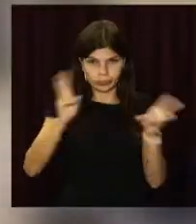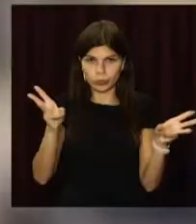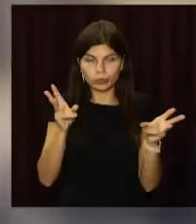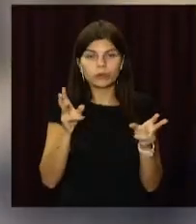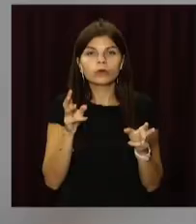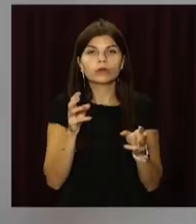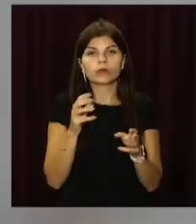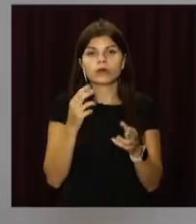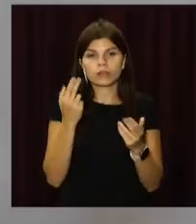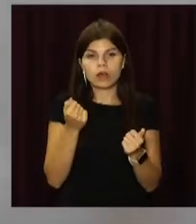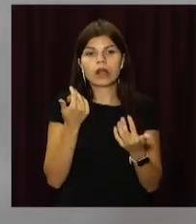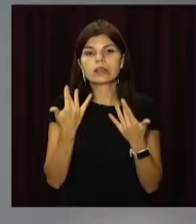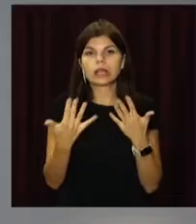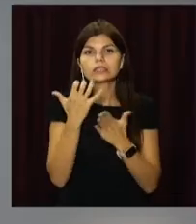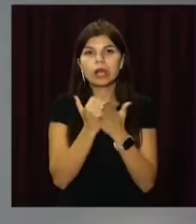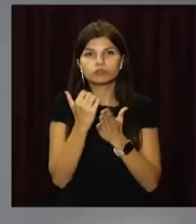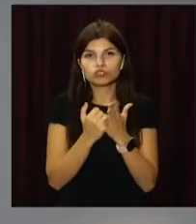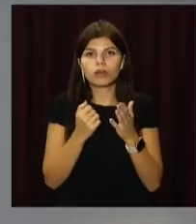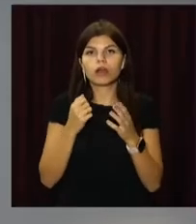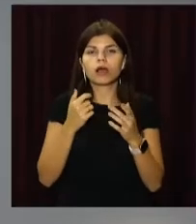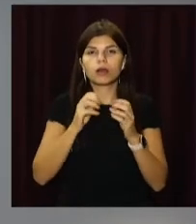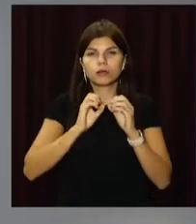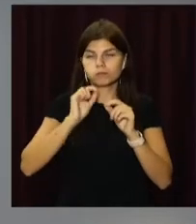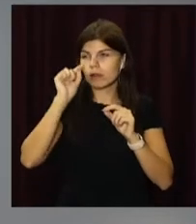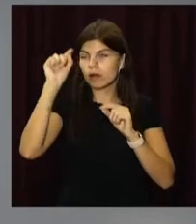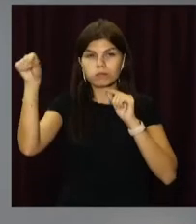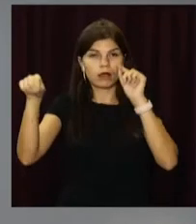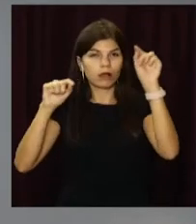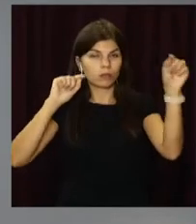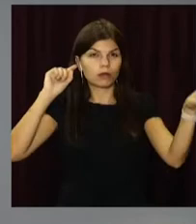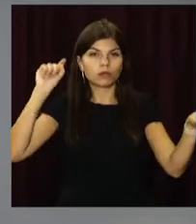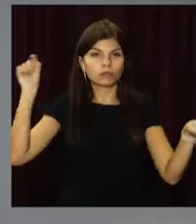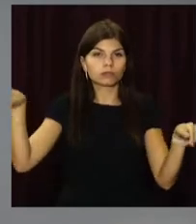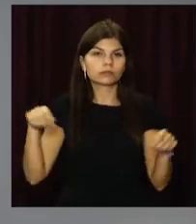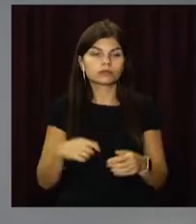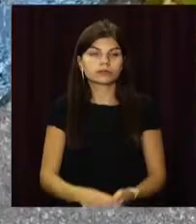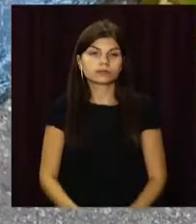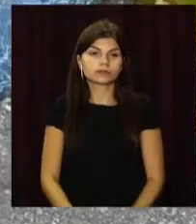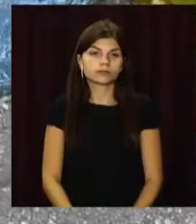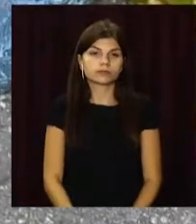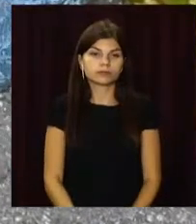а лобове скло і деякі запчастини перелетіли через проїжджу частину на інший бік проспекту.